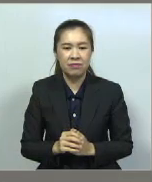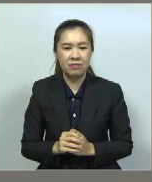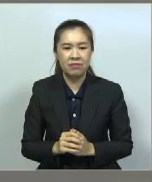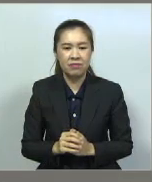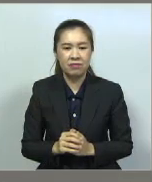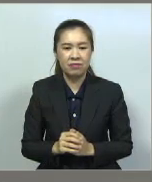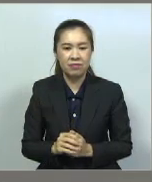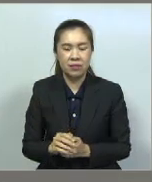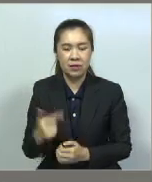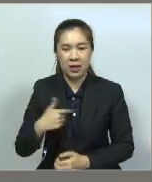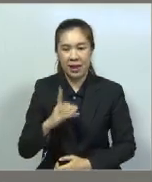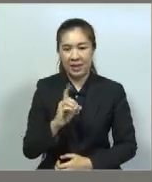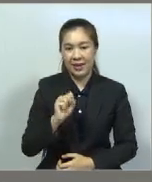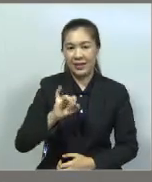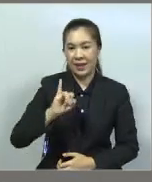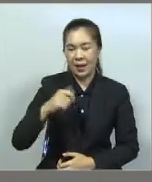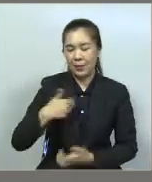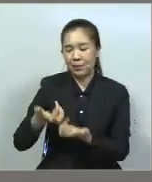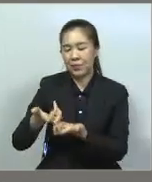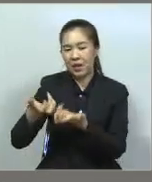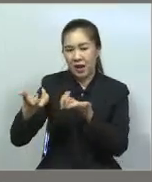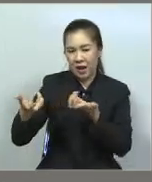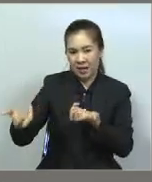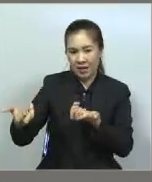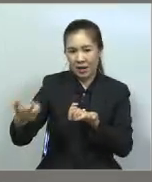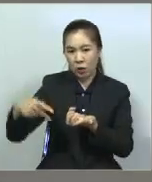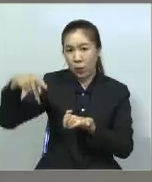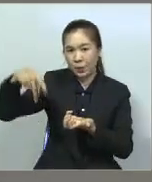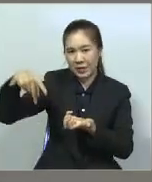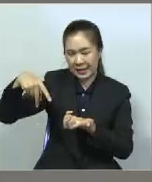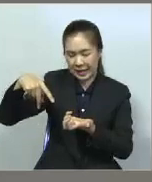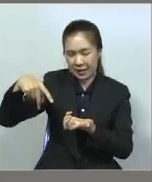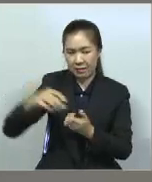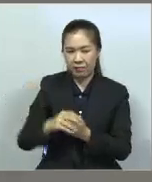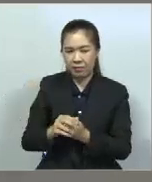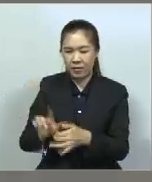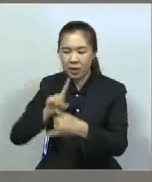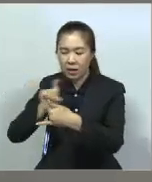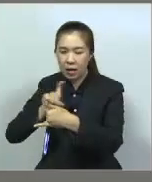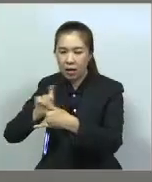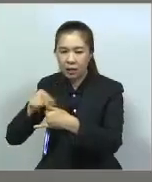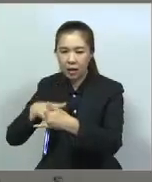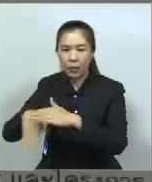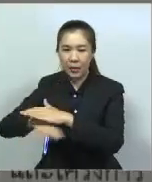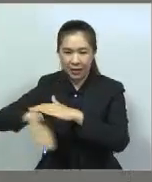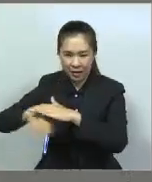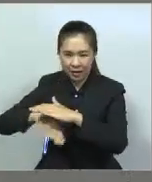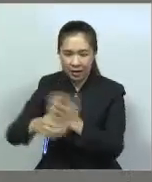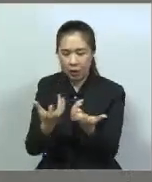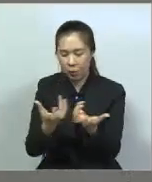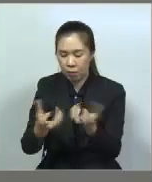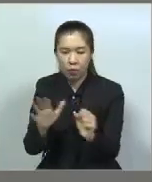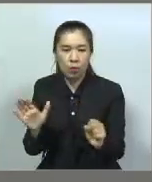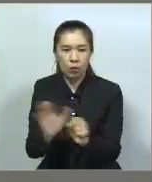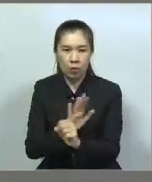นกยูงทาง DSI จึงแยกเป็นคดีพิเศษอีกคดีหนึ่งค่ะและสอบสวนต่อเนื่องจนได้พยานหลักฐานครบถ้วน